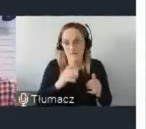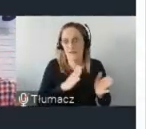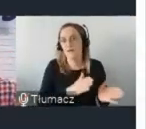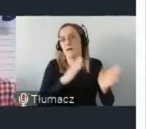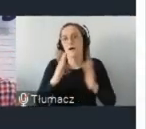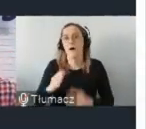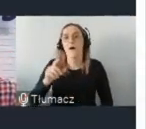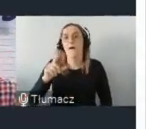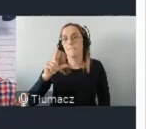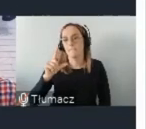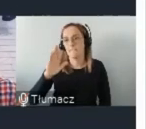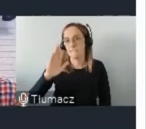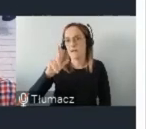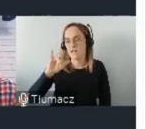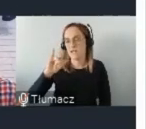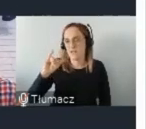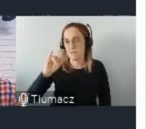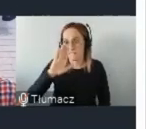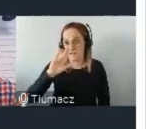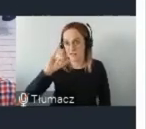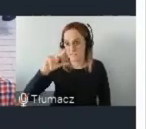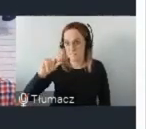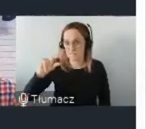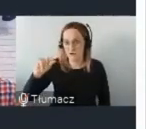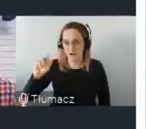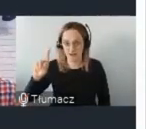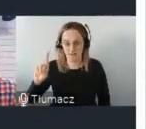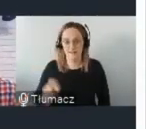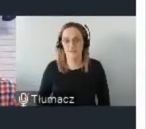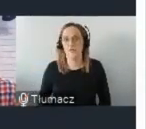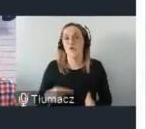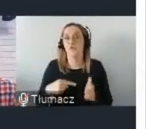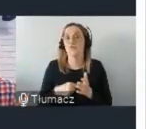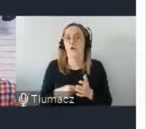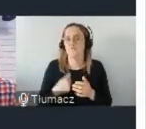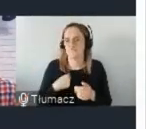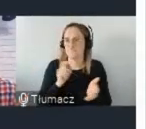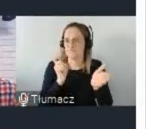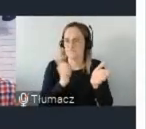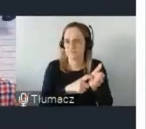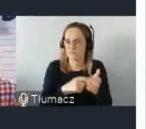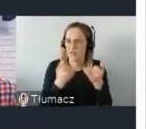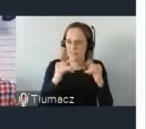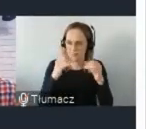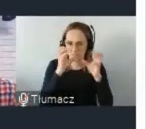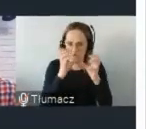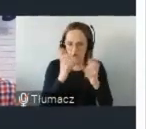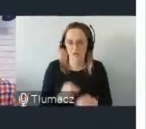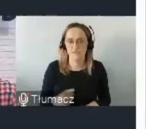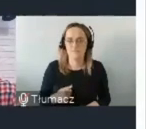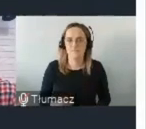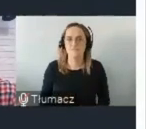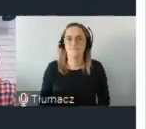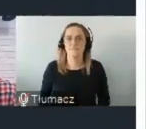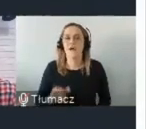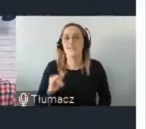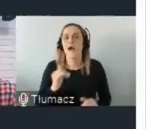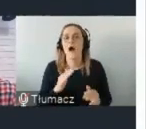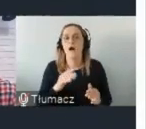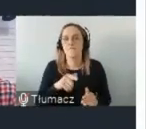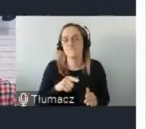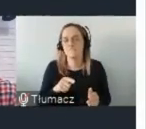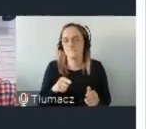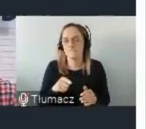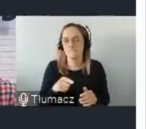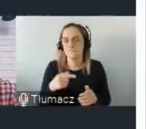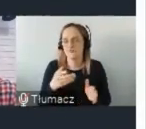Blipara. A Blipar to, może wejdę w inną przeglądarkę, żeby pokazać wam, jak strona tego